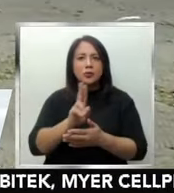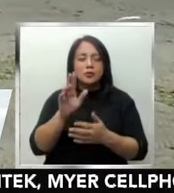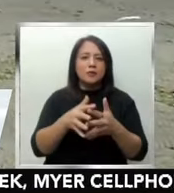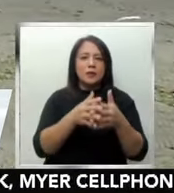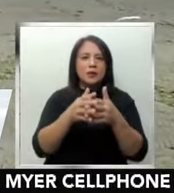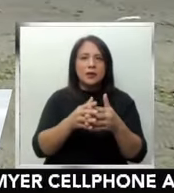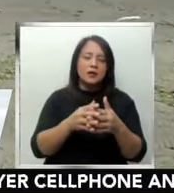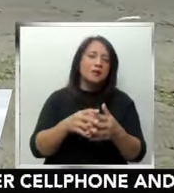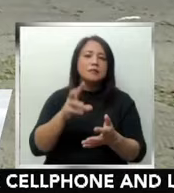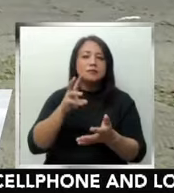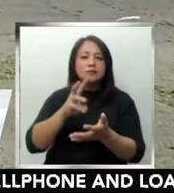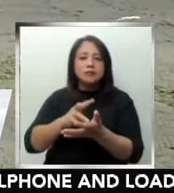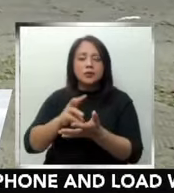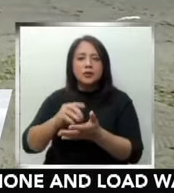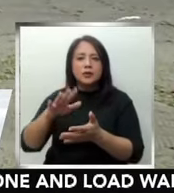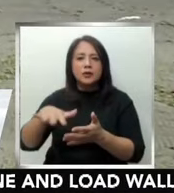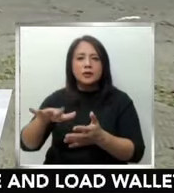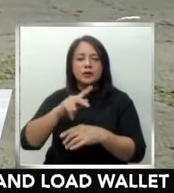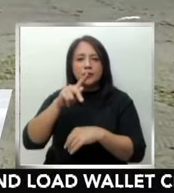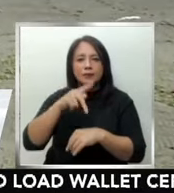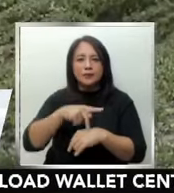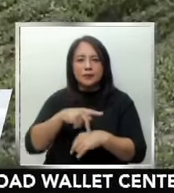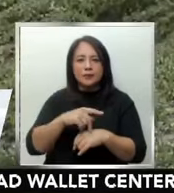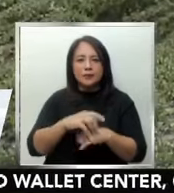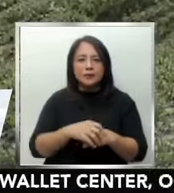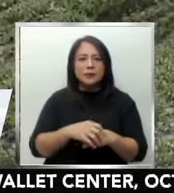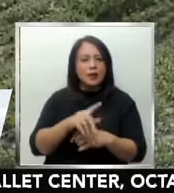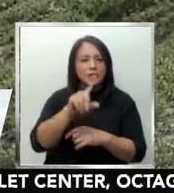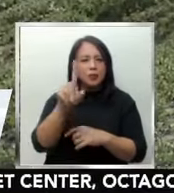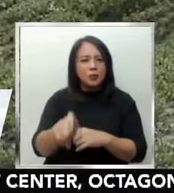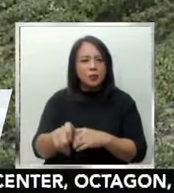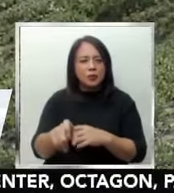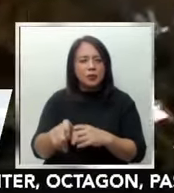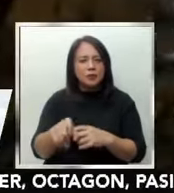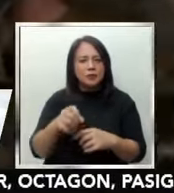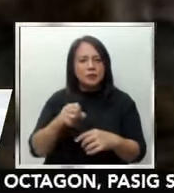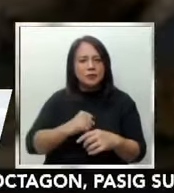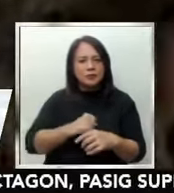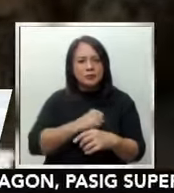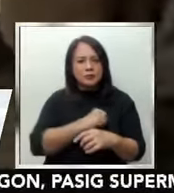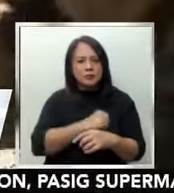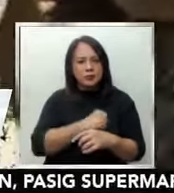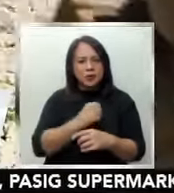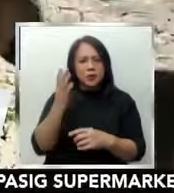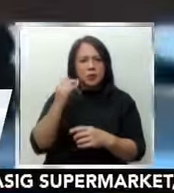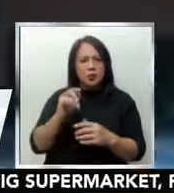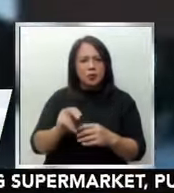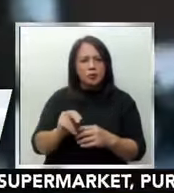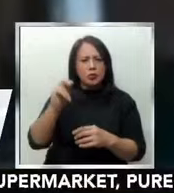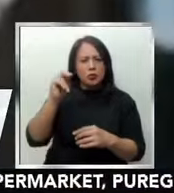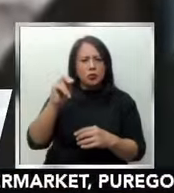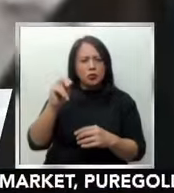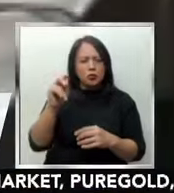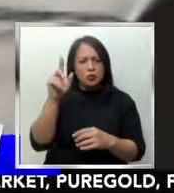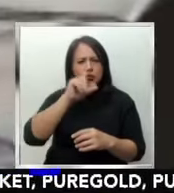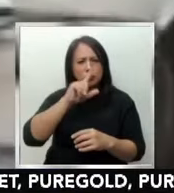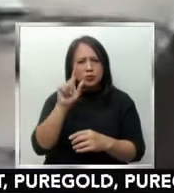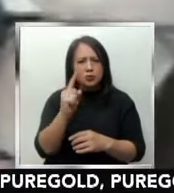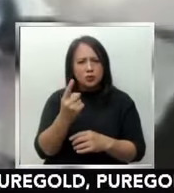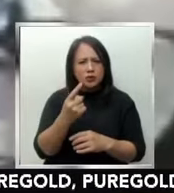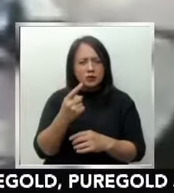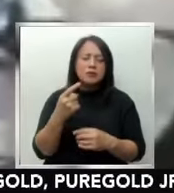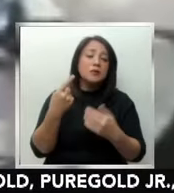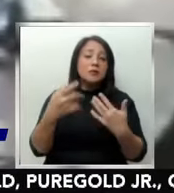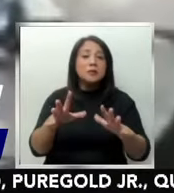facilities ng Pilipinas ang tanong ng senadora Bakit daw puro sa hilagang Luzon ang mga lugar na ito inaamin po ba natin na yung